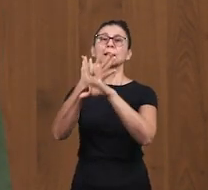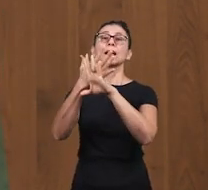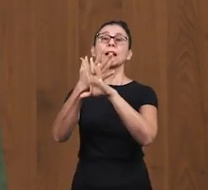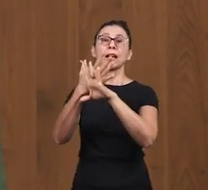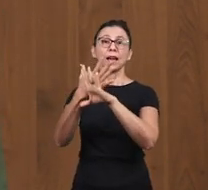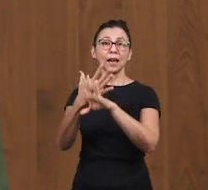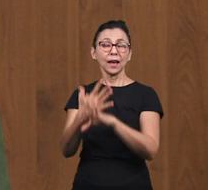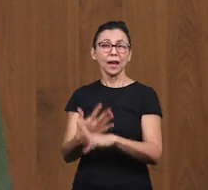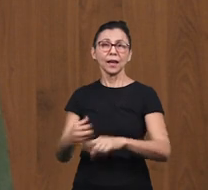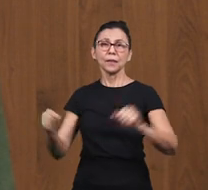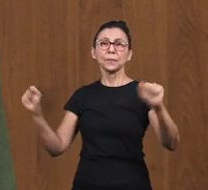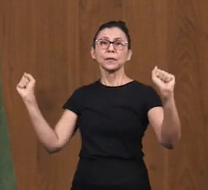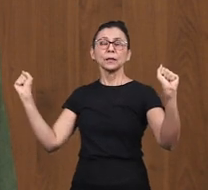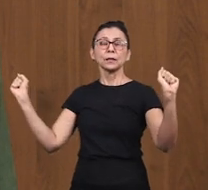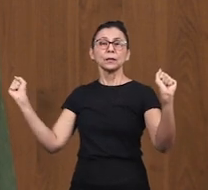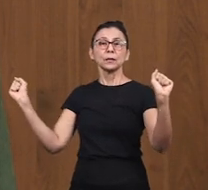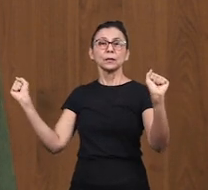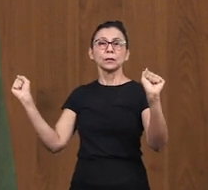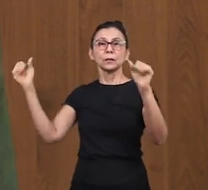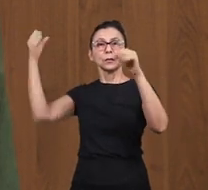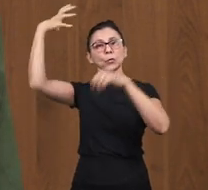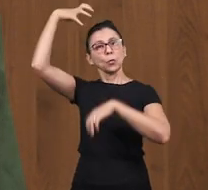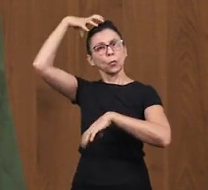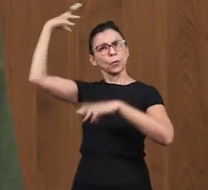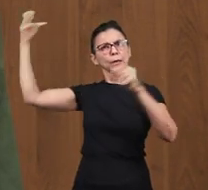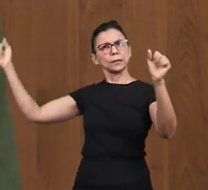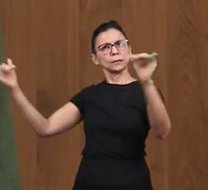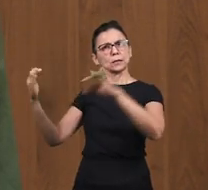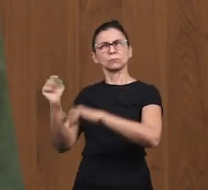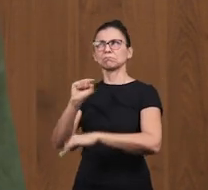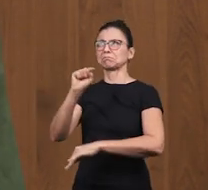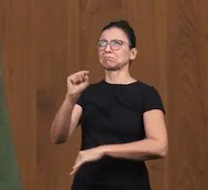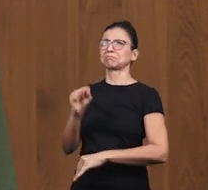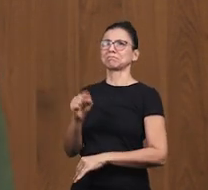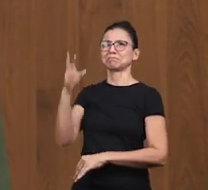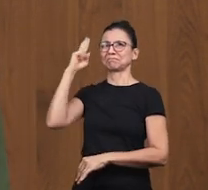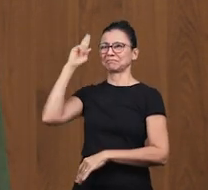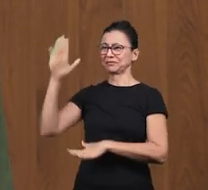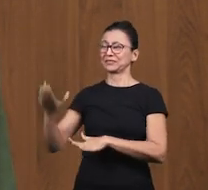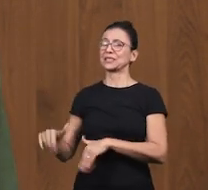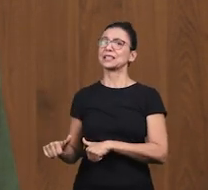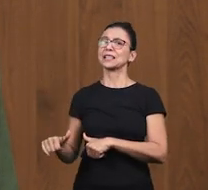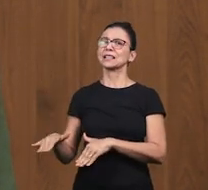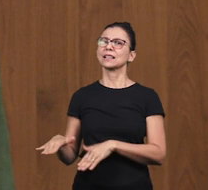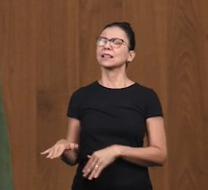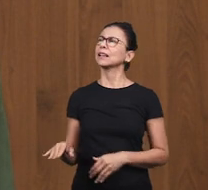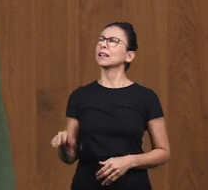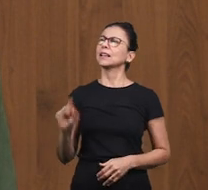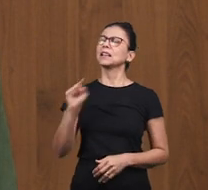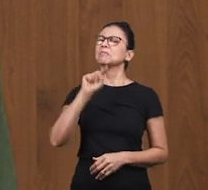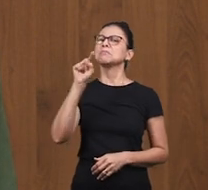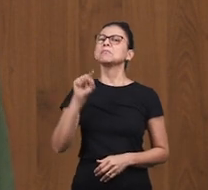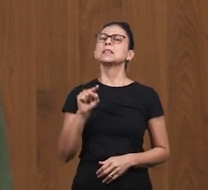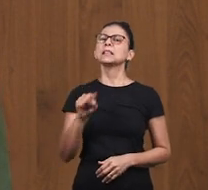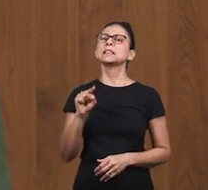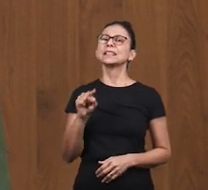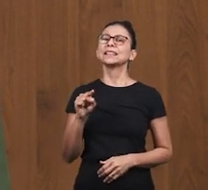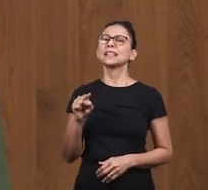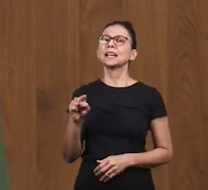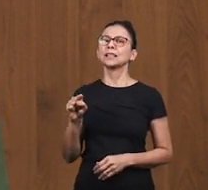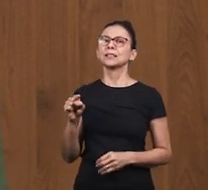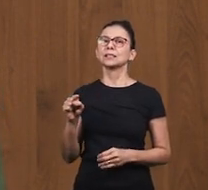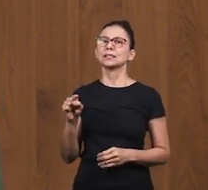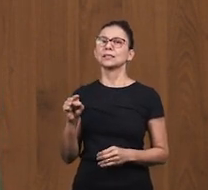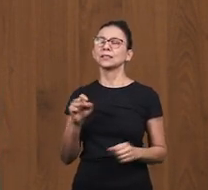qu'il va entrer le roi de gloire. Et qui est celui-là, le roi de gloire? C'est le Seigneur des armées, c'est le Seigneur des armées.